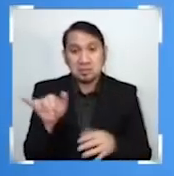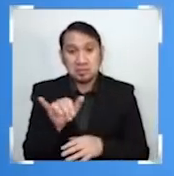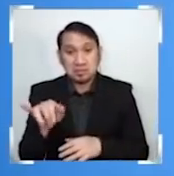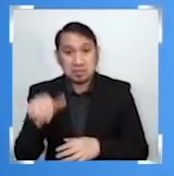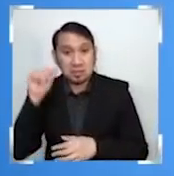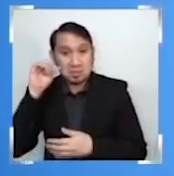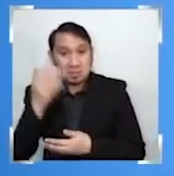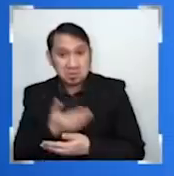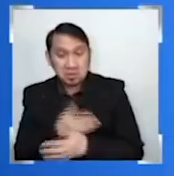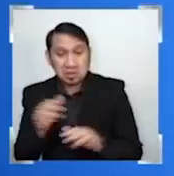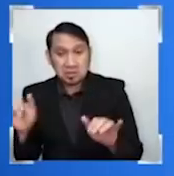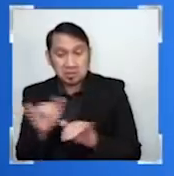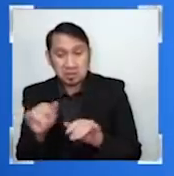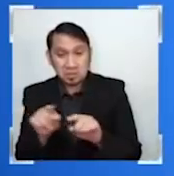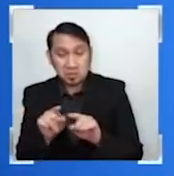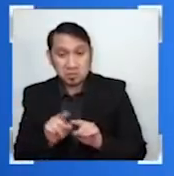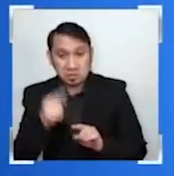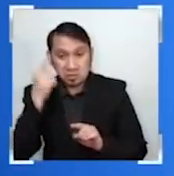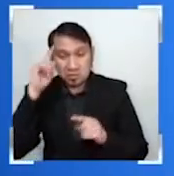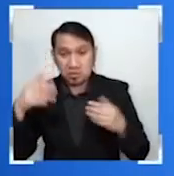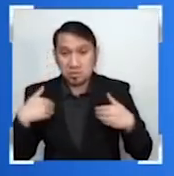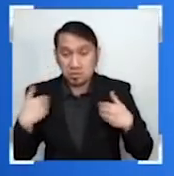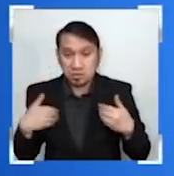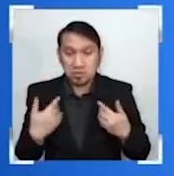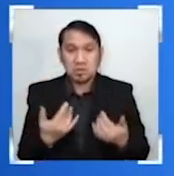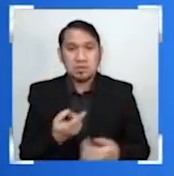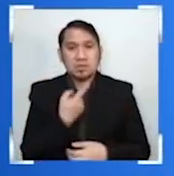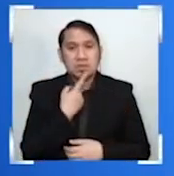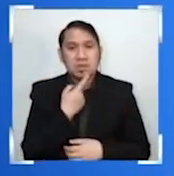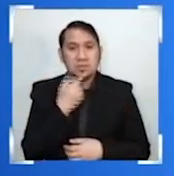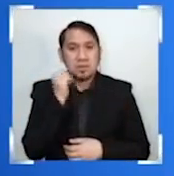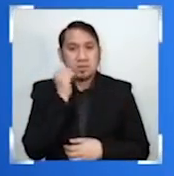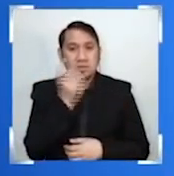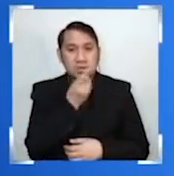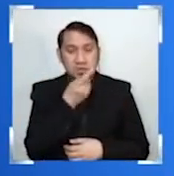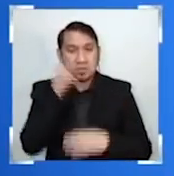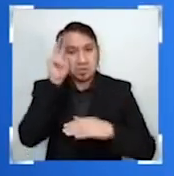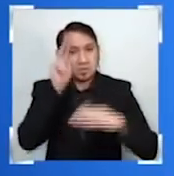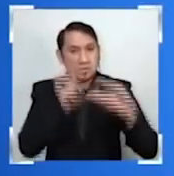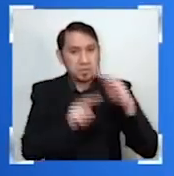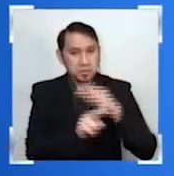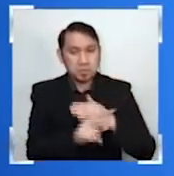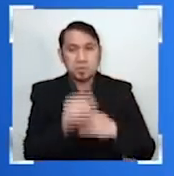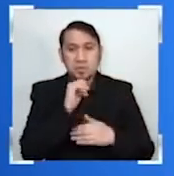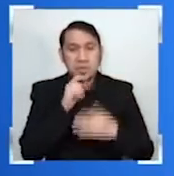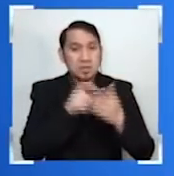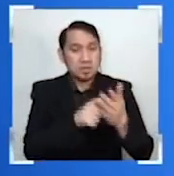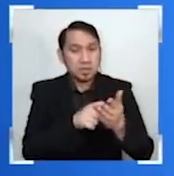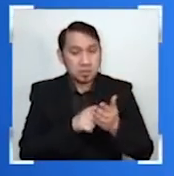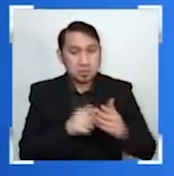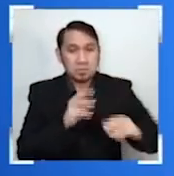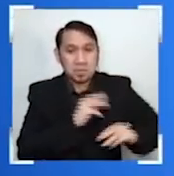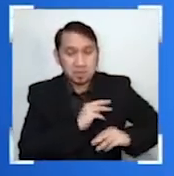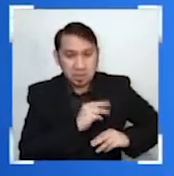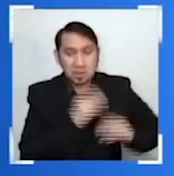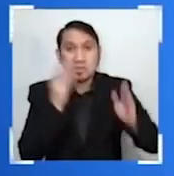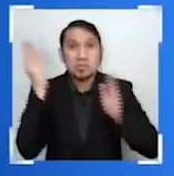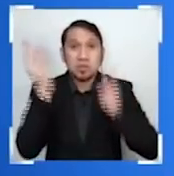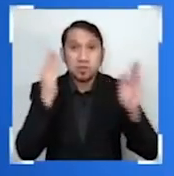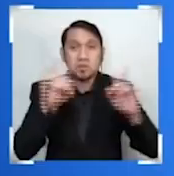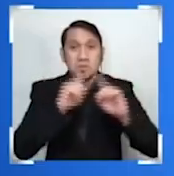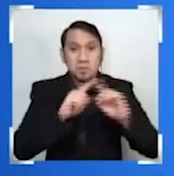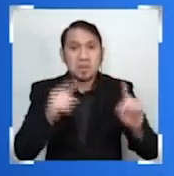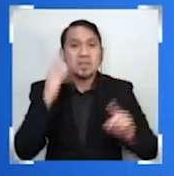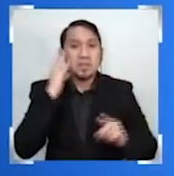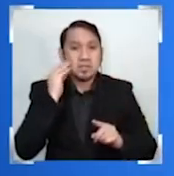din ito sa kabataan. Sagot naman ng Mayora, ang kanyang vision ay hindi lamang mandatory military service kundi karanasang nagtuturo